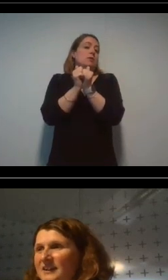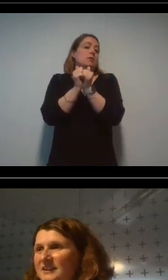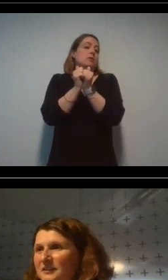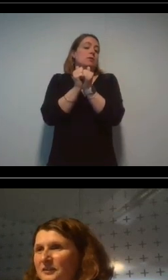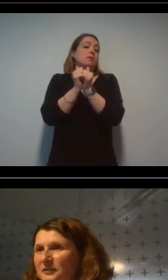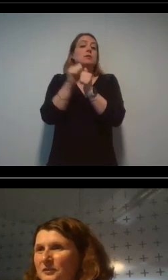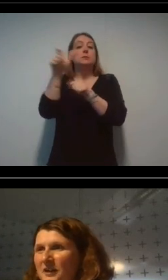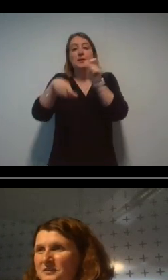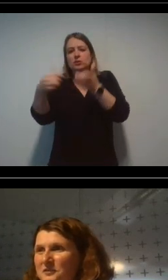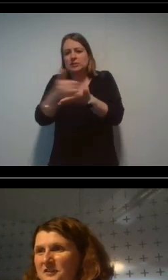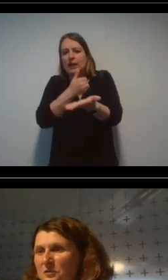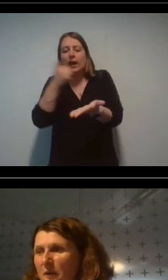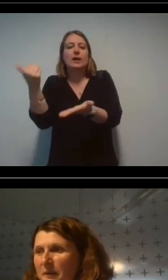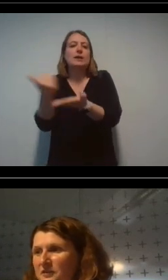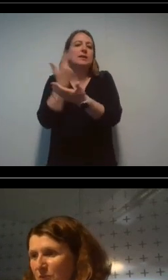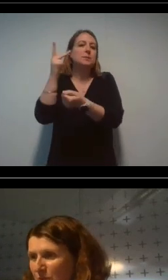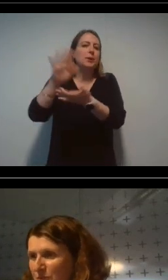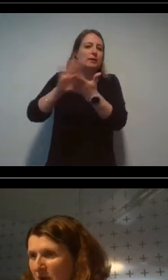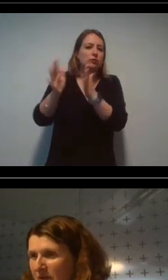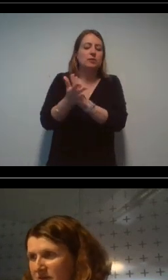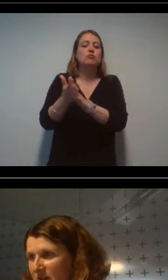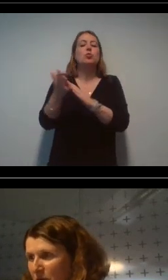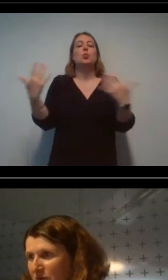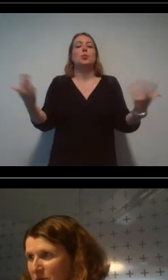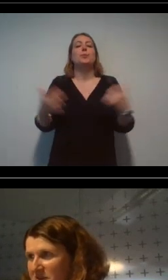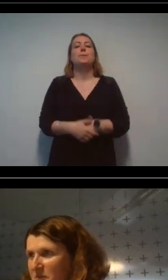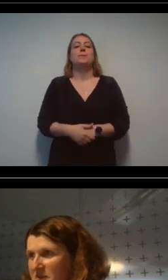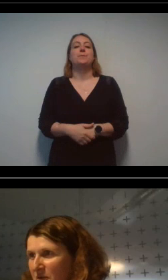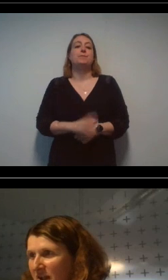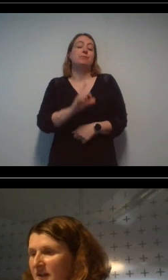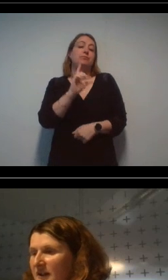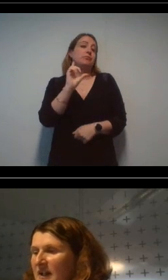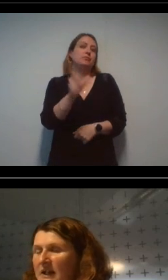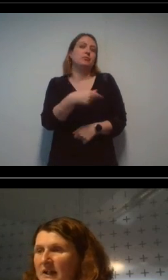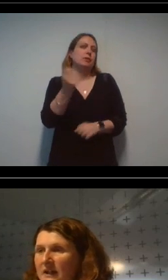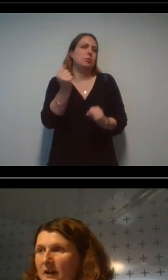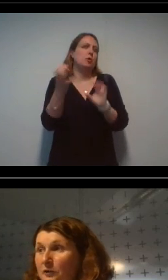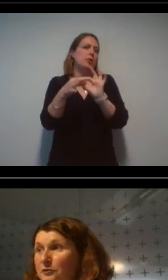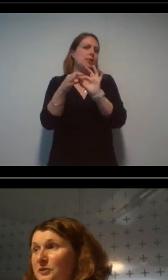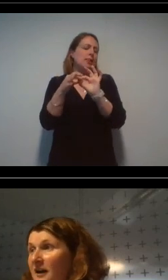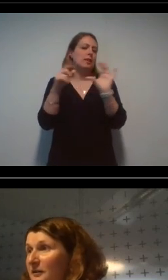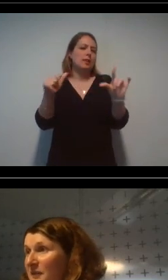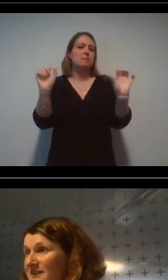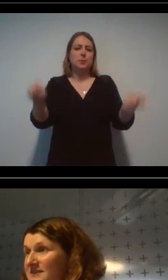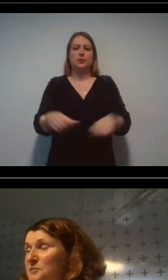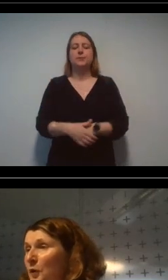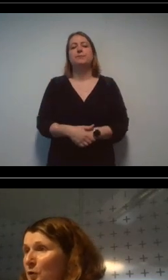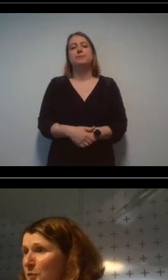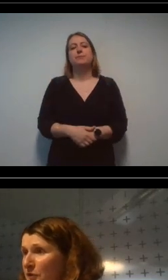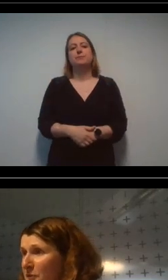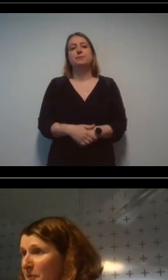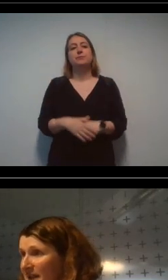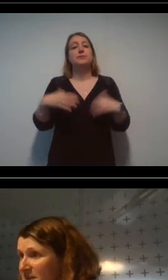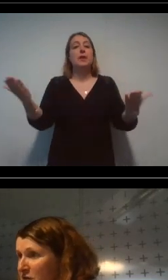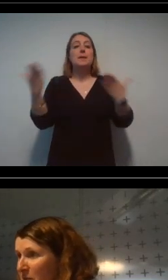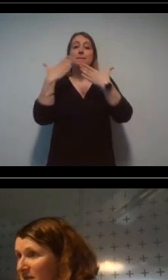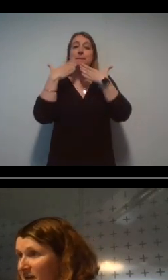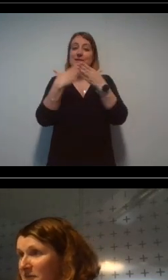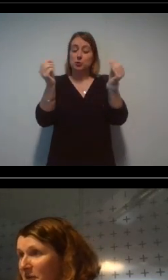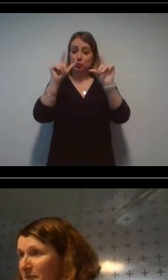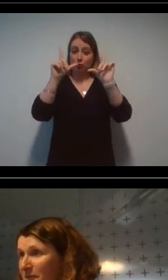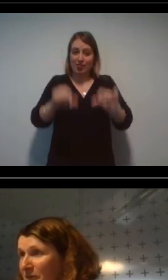avec les salariés de l'association Arpège. On pourra évidemment faire aussi des mises en lien. En tout cas, merci beaucoup pour votre